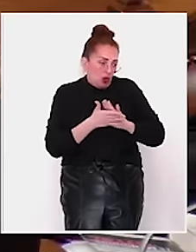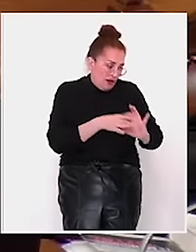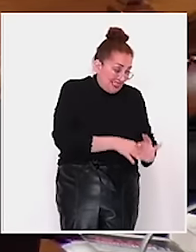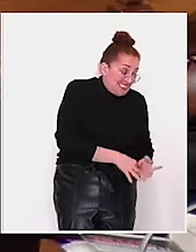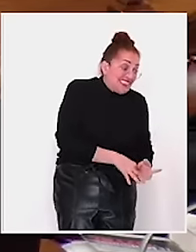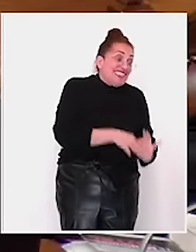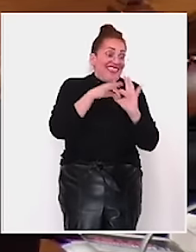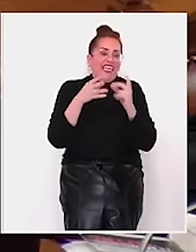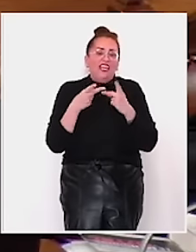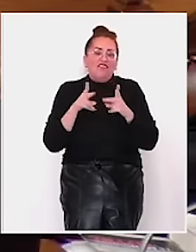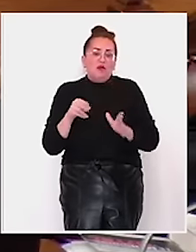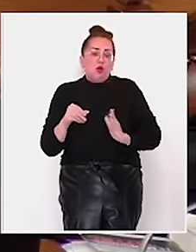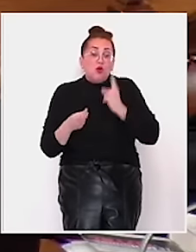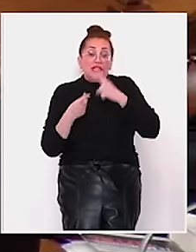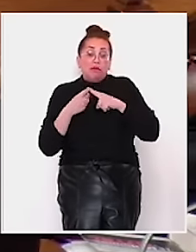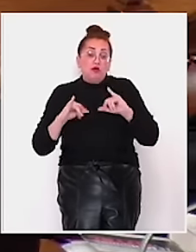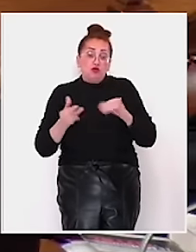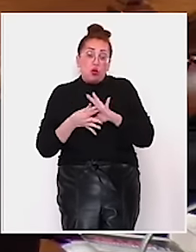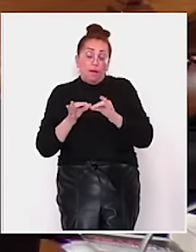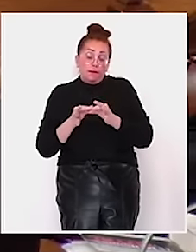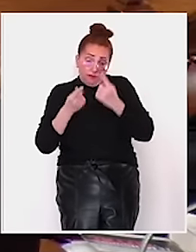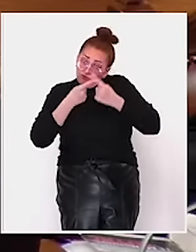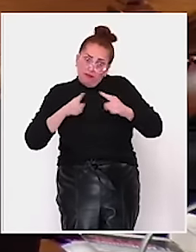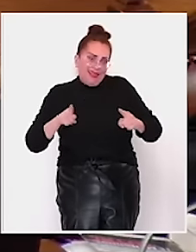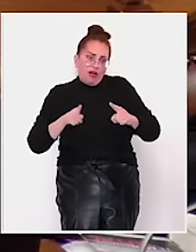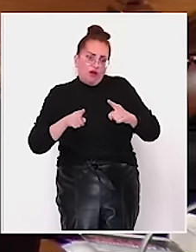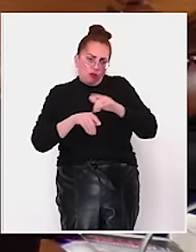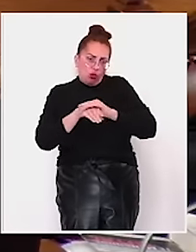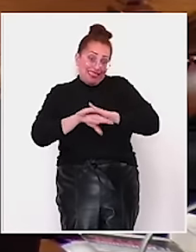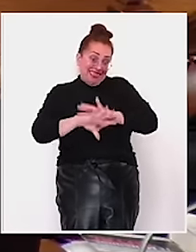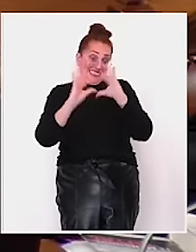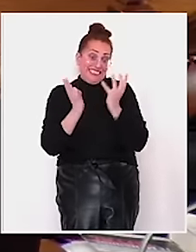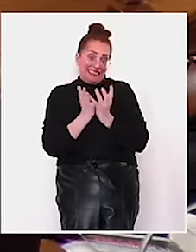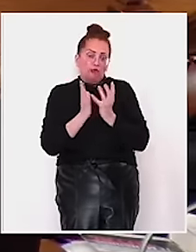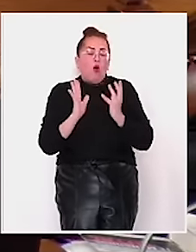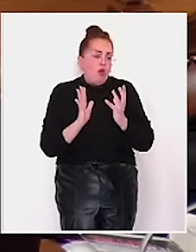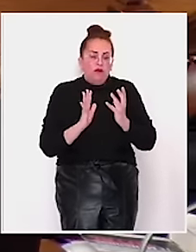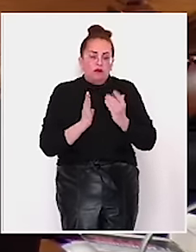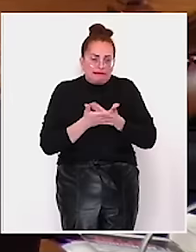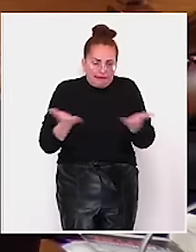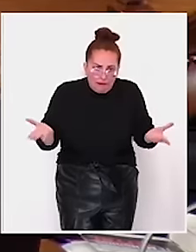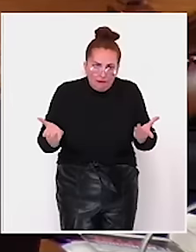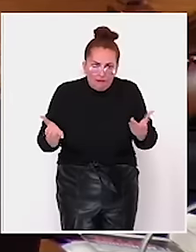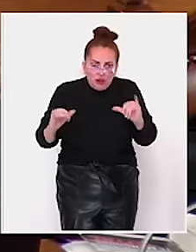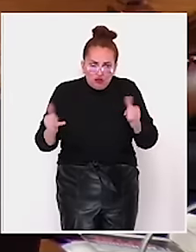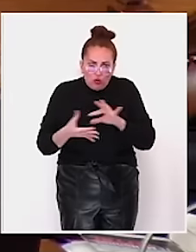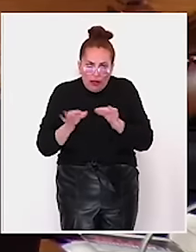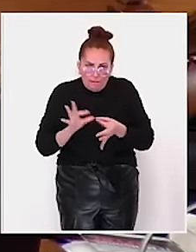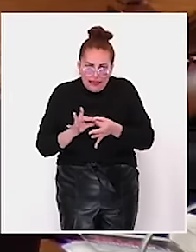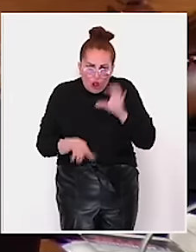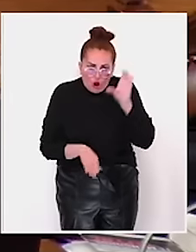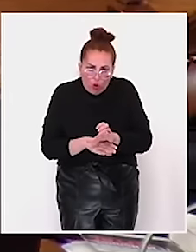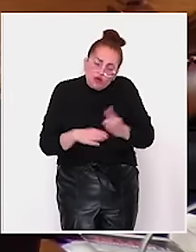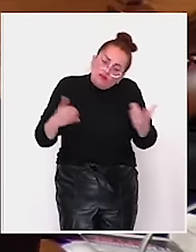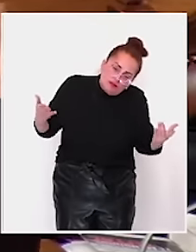ville de Bordeaux en ce qui concerne les Jeux Olympiques. D'abord, je ne vais pas revenir sur le fait qu'on est opposé aux JO. Donc c'est vrai qu'il y a quelque part, il y a un réflexe primaire. On est opposé aux